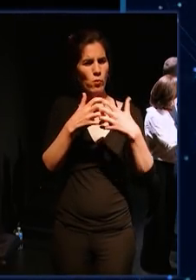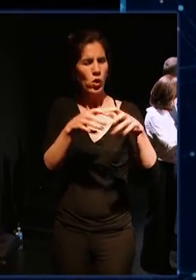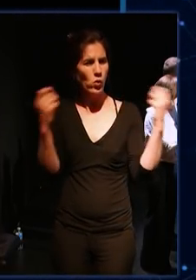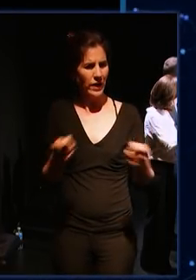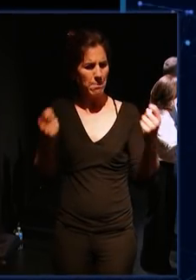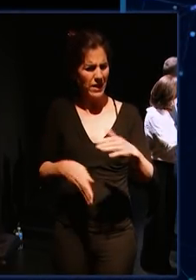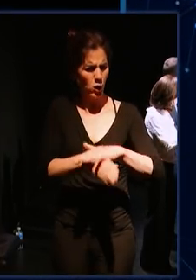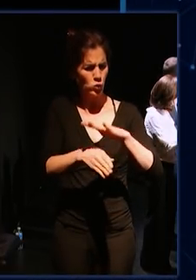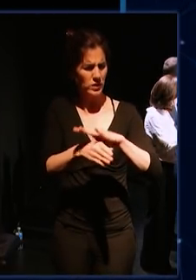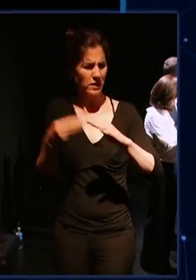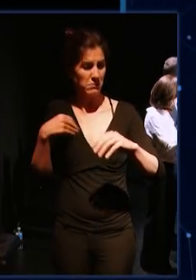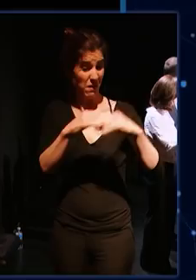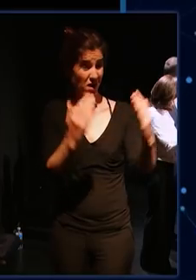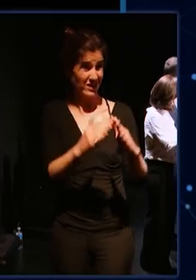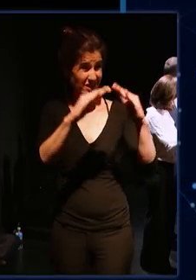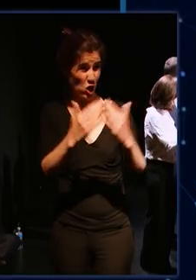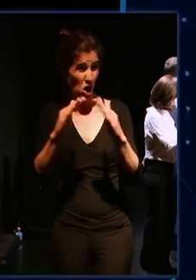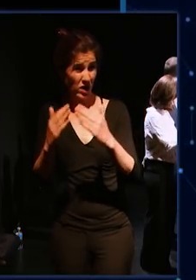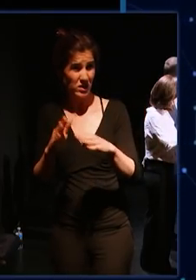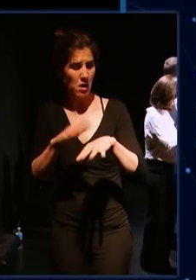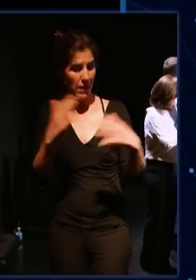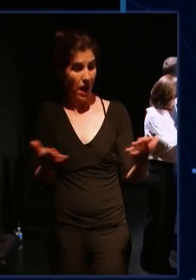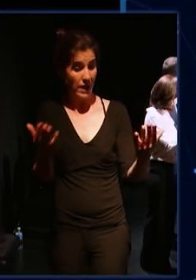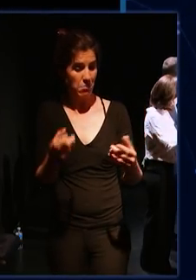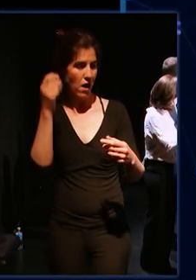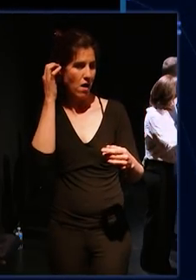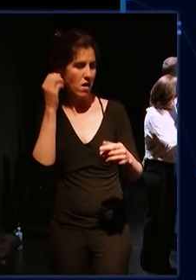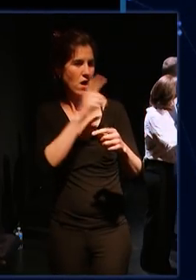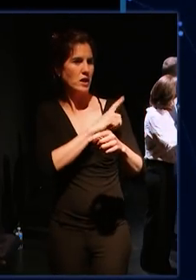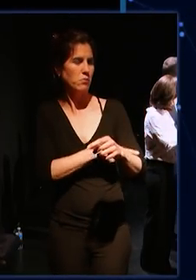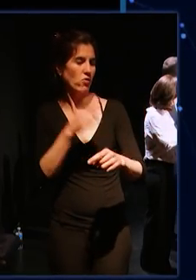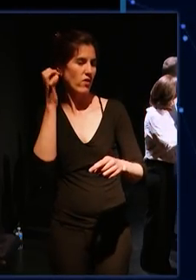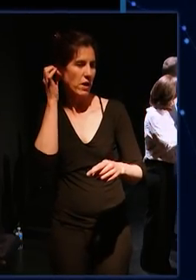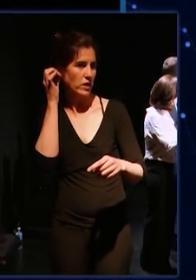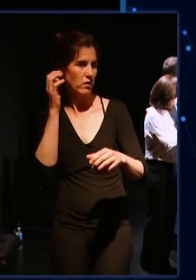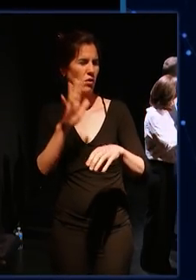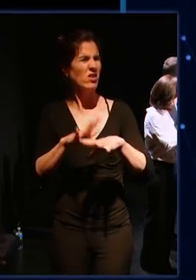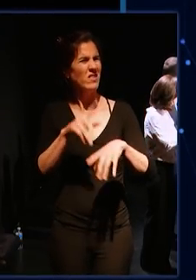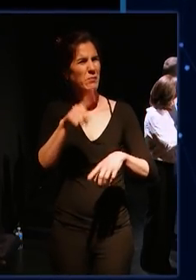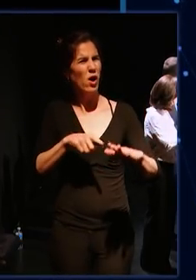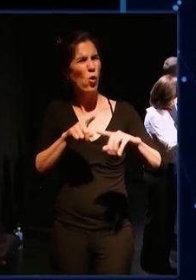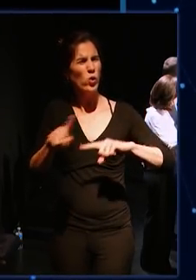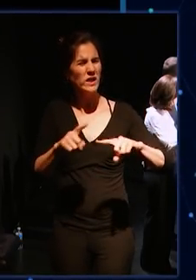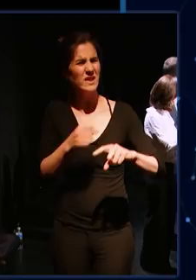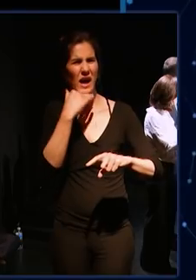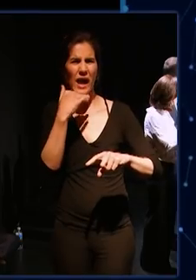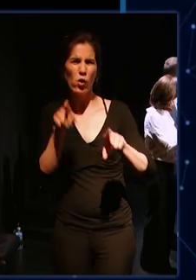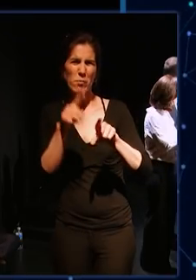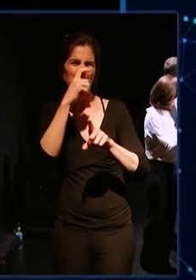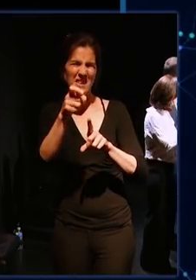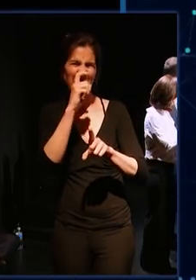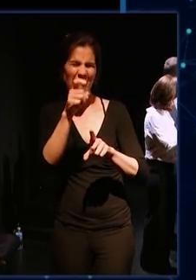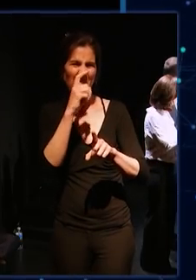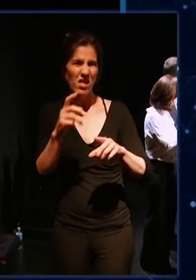conscienciant de l'esport femení a noies famílies i organitzant algun tipus de torneig anual o cada vegada